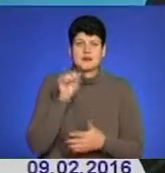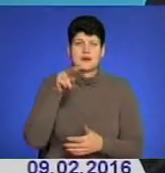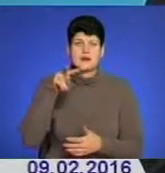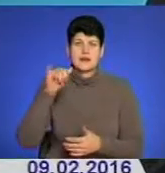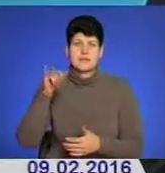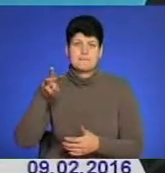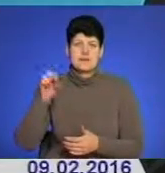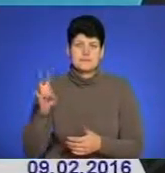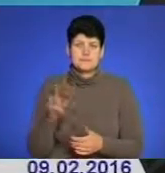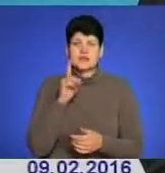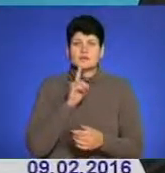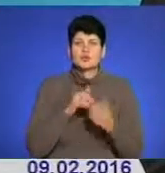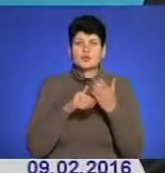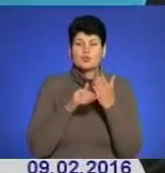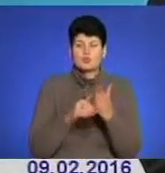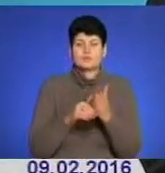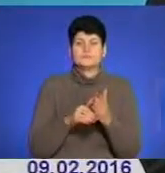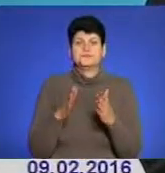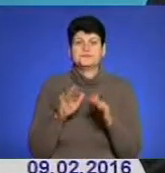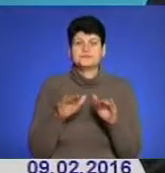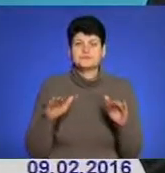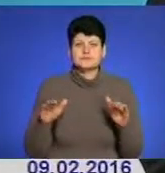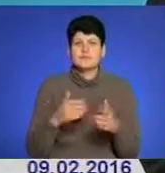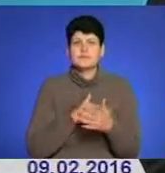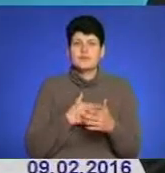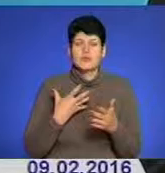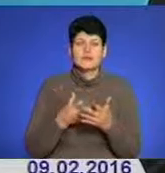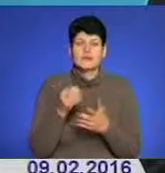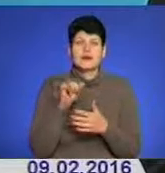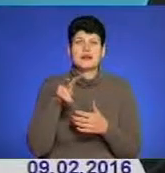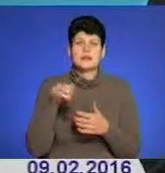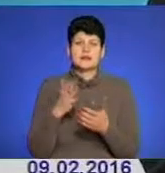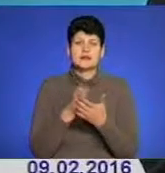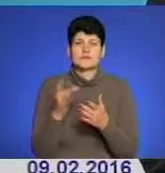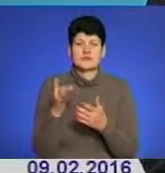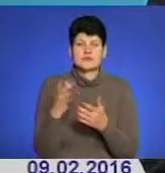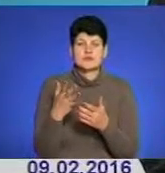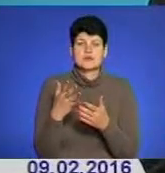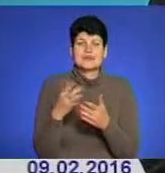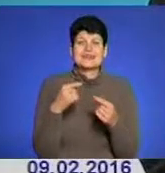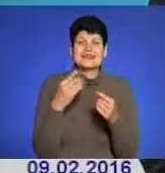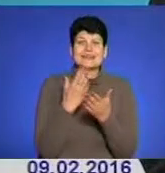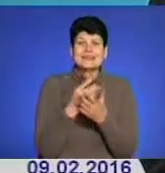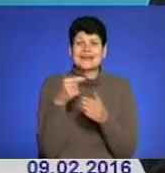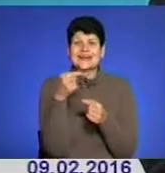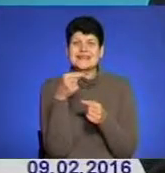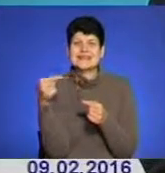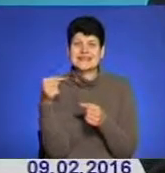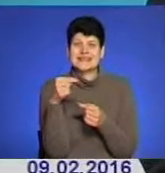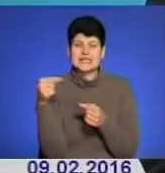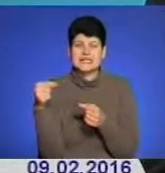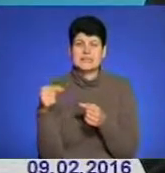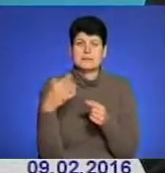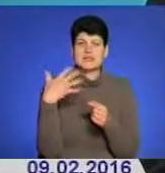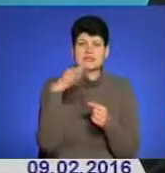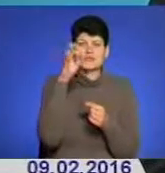Тимчасова допомога на дітей, батьки яких ухиляються від сплати аліментів, надається у розмірі, що складає різницю 50